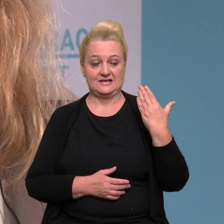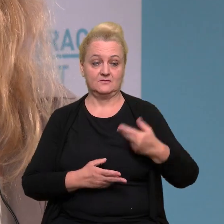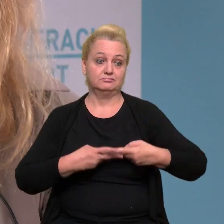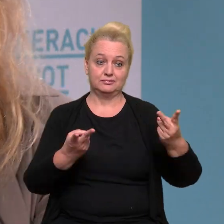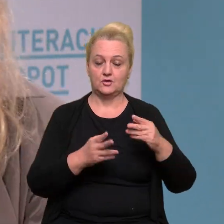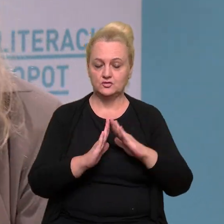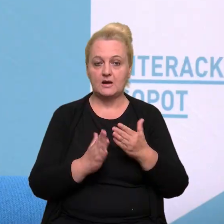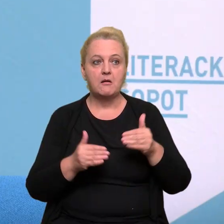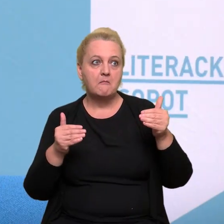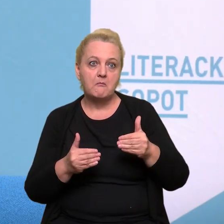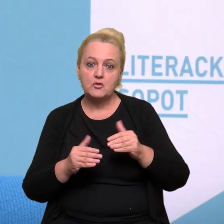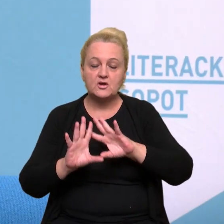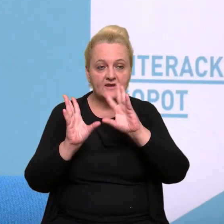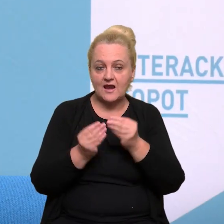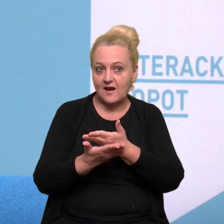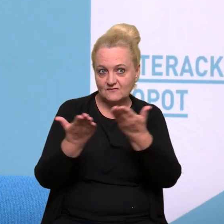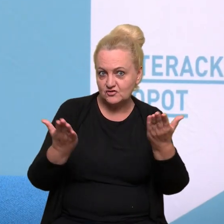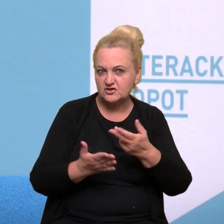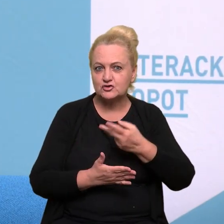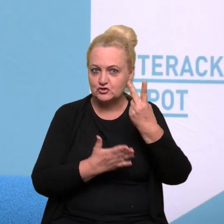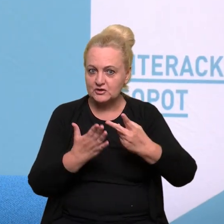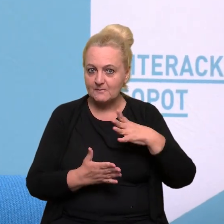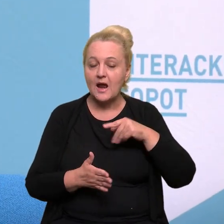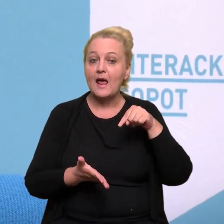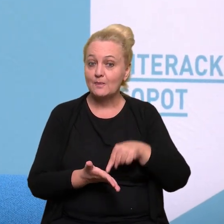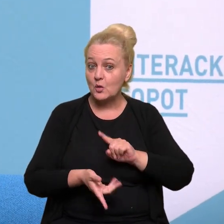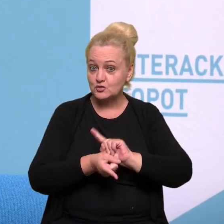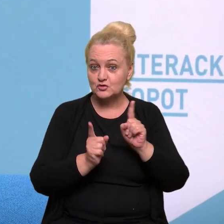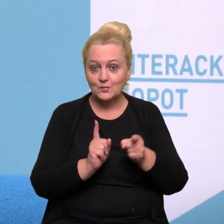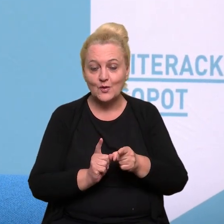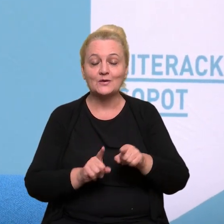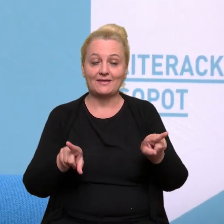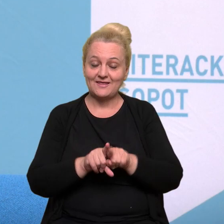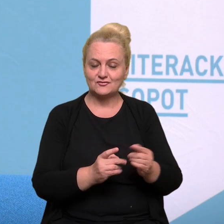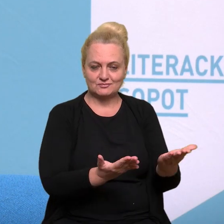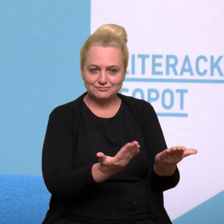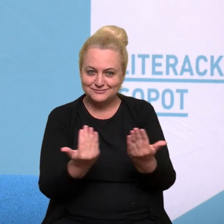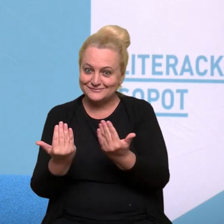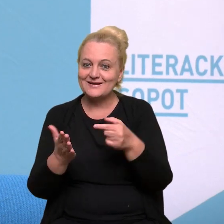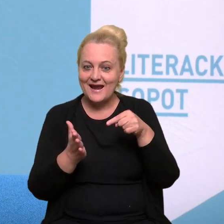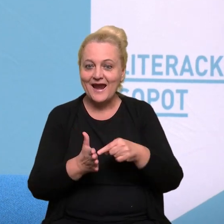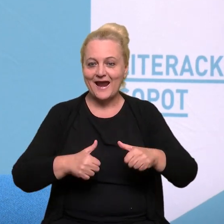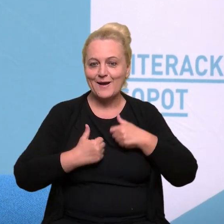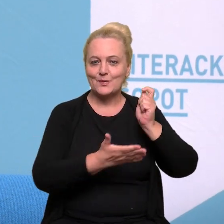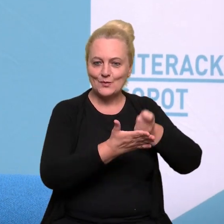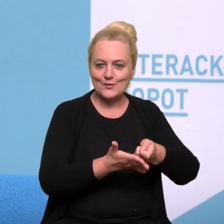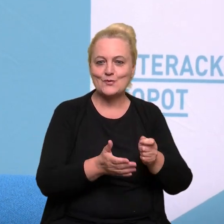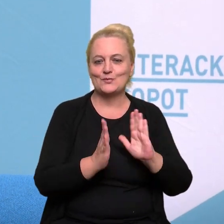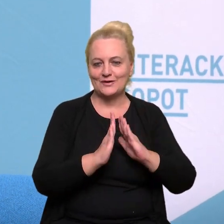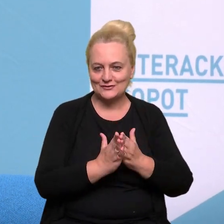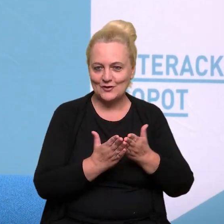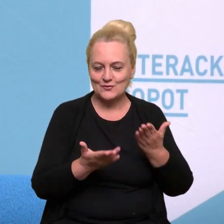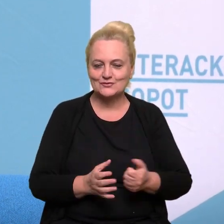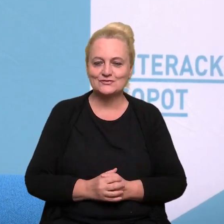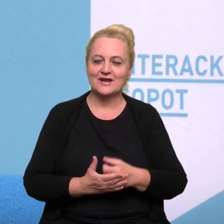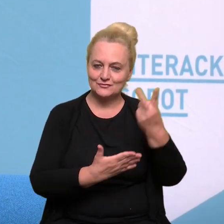się, że może nie wszyscy z Państwa już książkę przeczytali, ale to spotkanie może być również zachętą do tego, żeby to uczynić, żeby książkę